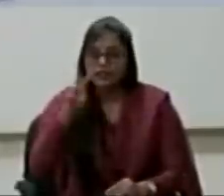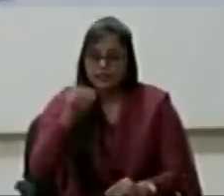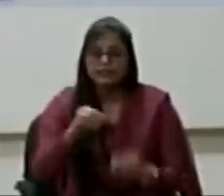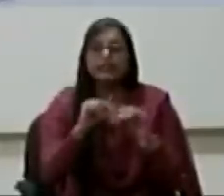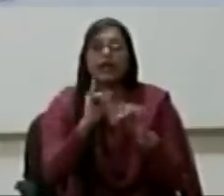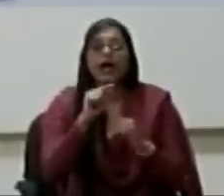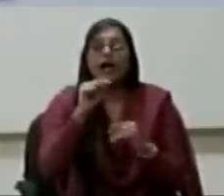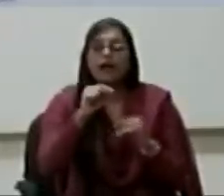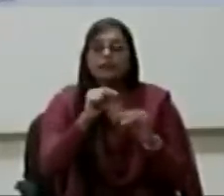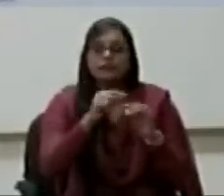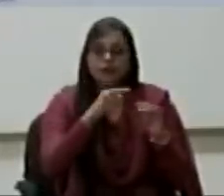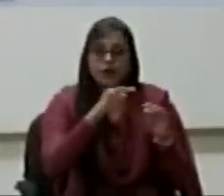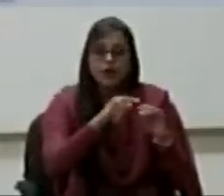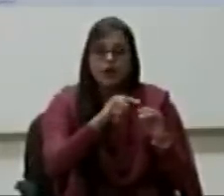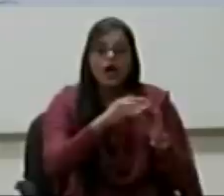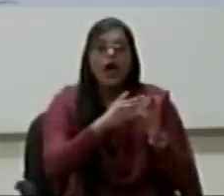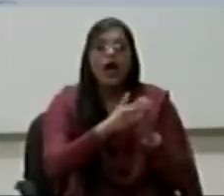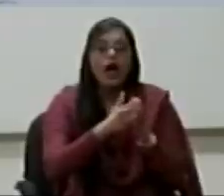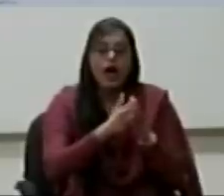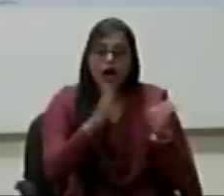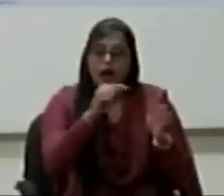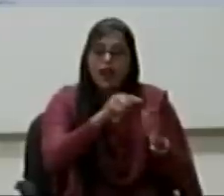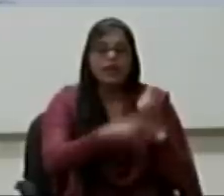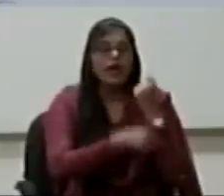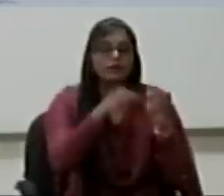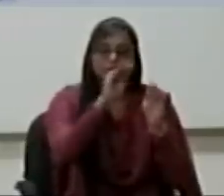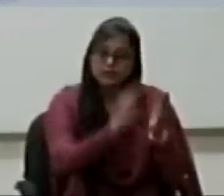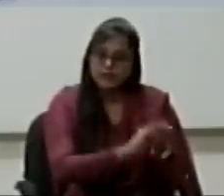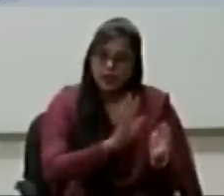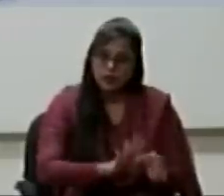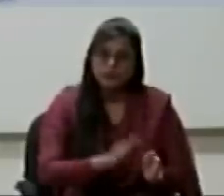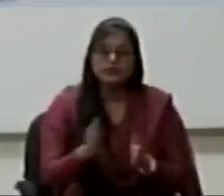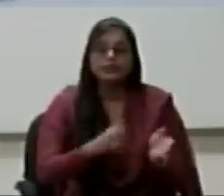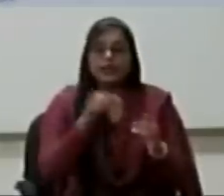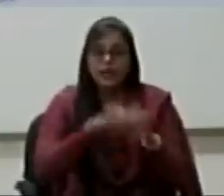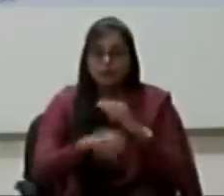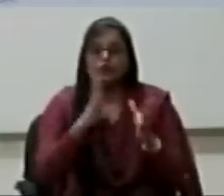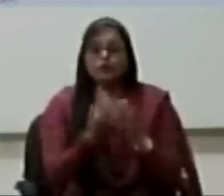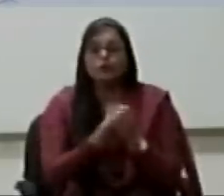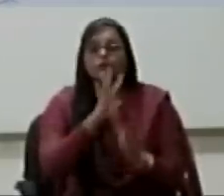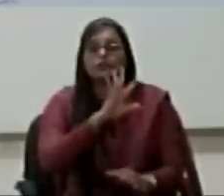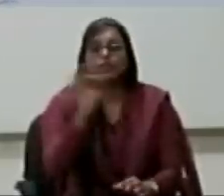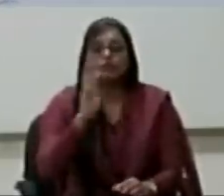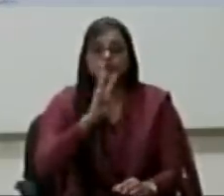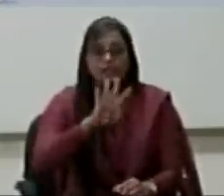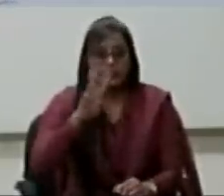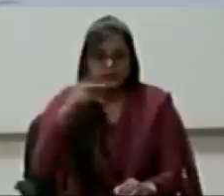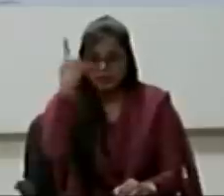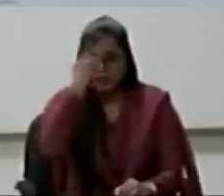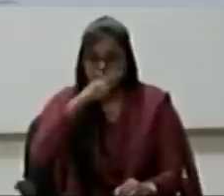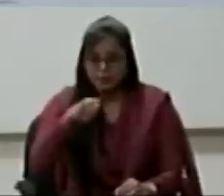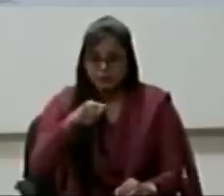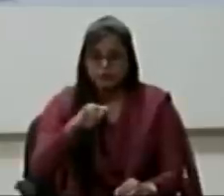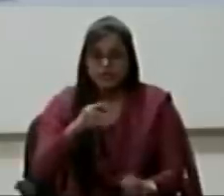ঘন্টায় কাউকেই আইসোলেশন থেকে ছেড়ে দেওয়া হয়নি। এখন পর্যন্ত মোট 443 জনকে আইসোলেশন করা